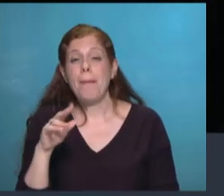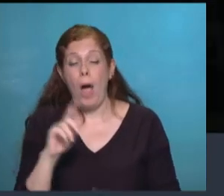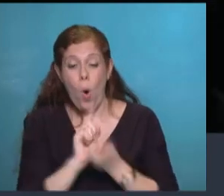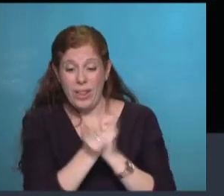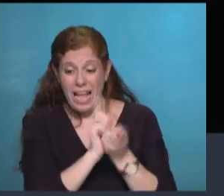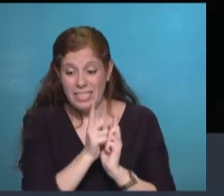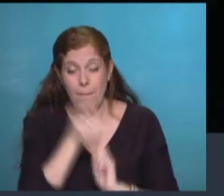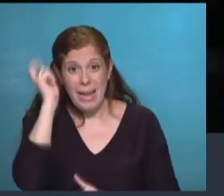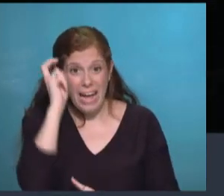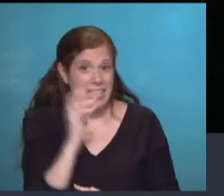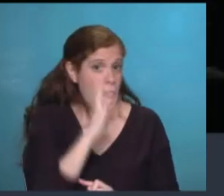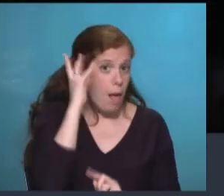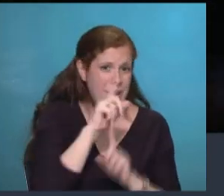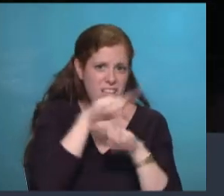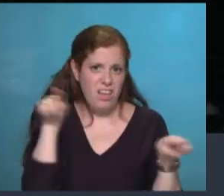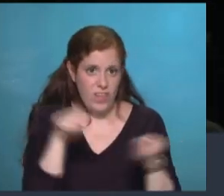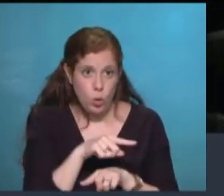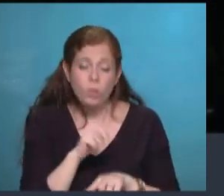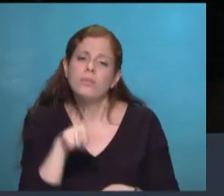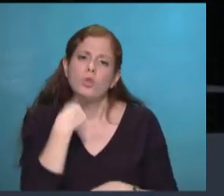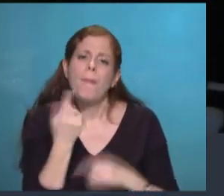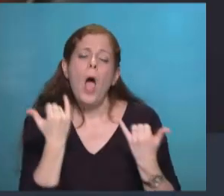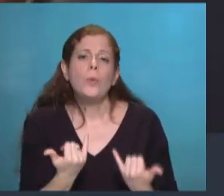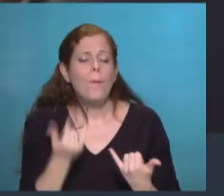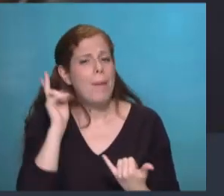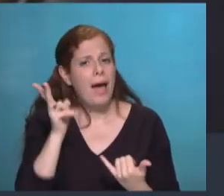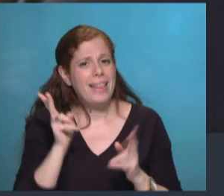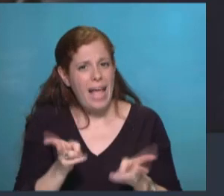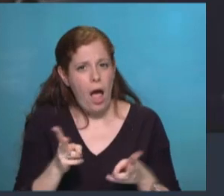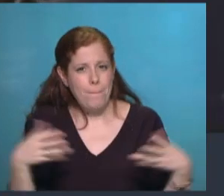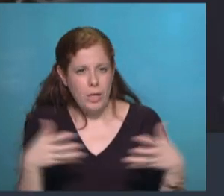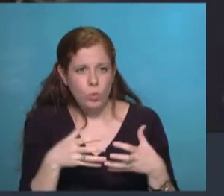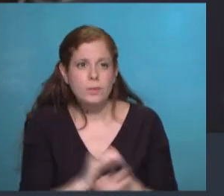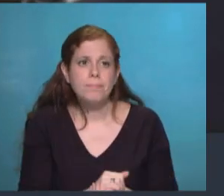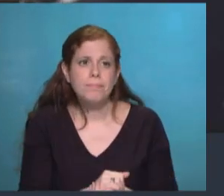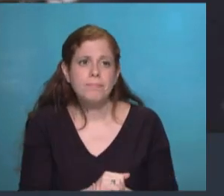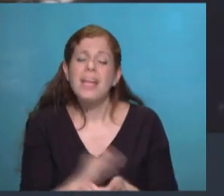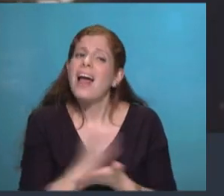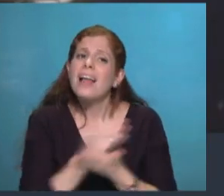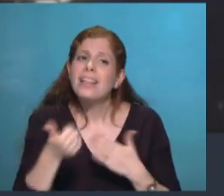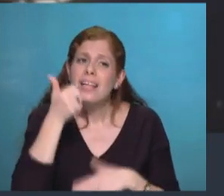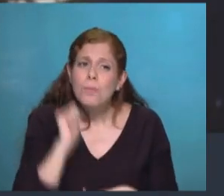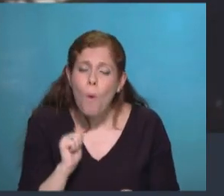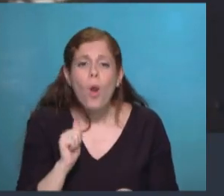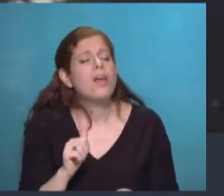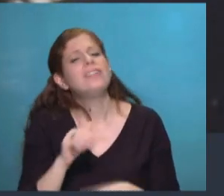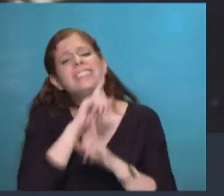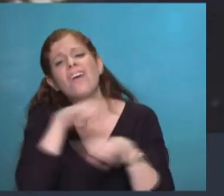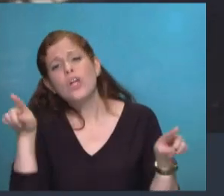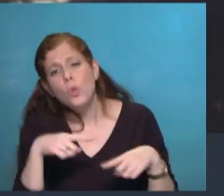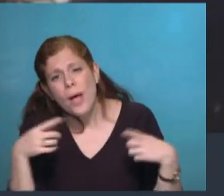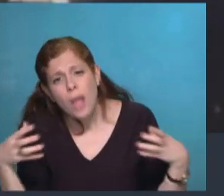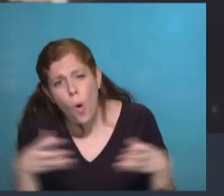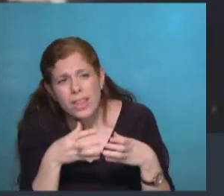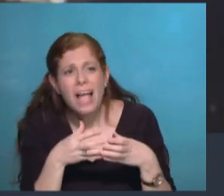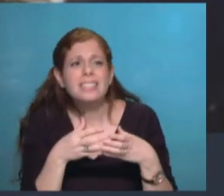האלה אומר יושב ראש ש"ס בכינוס פעילים היום בחדרה. למדתי אתמול, נשים, בבקשה, יבטלו את הרוטציה.